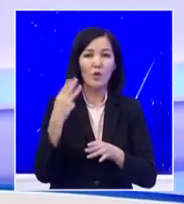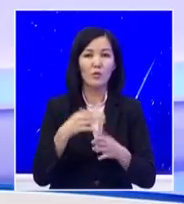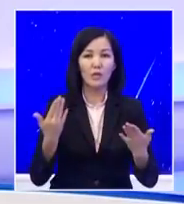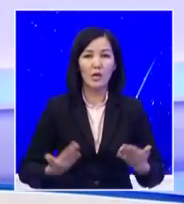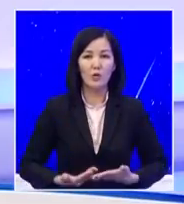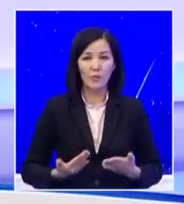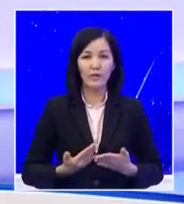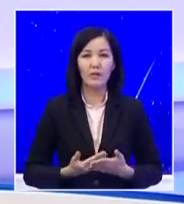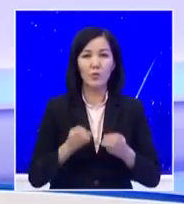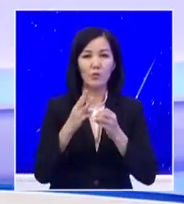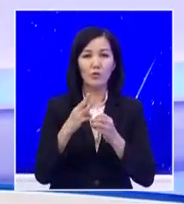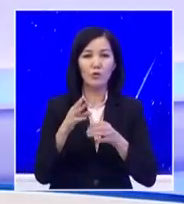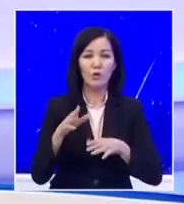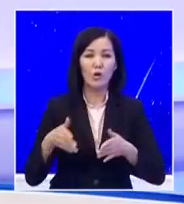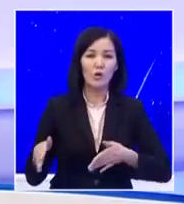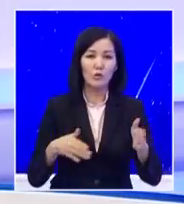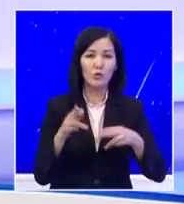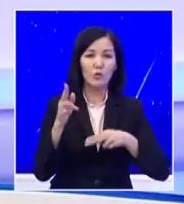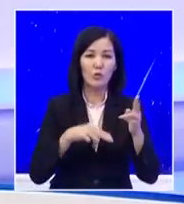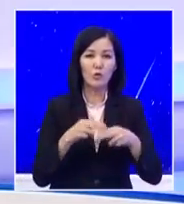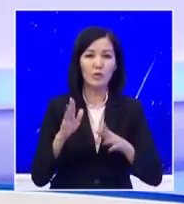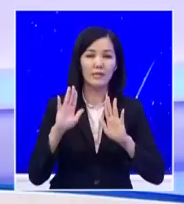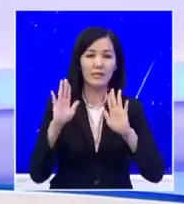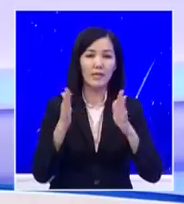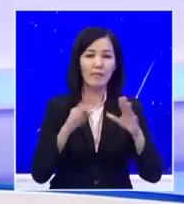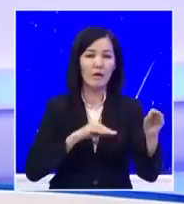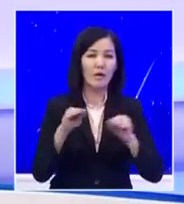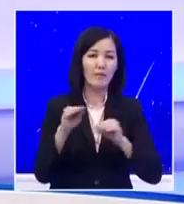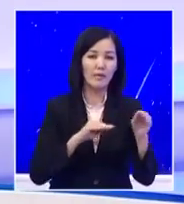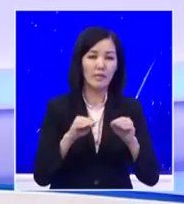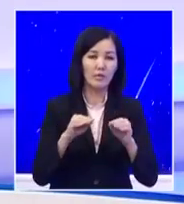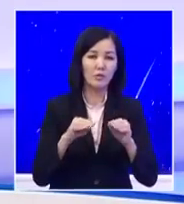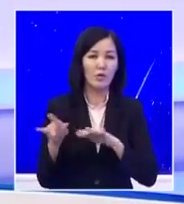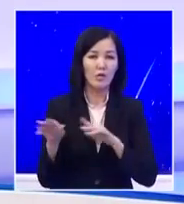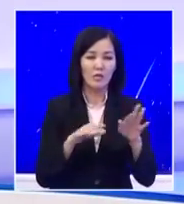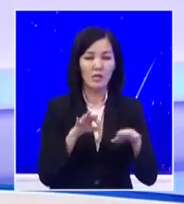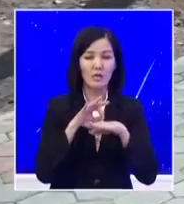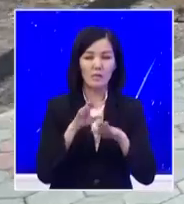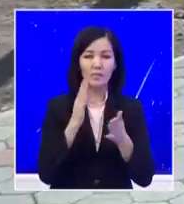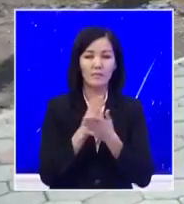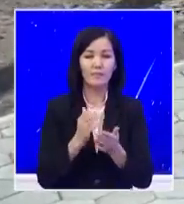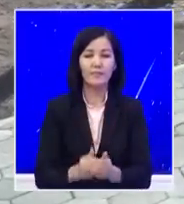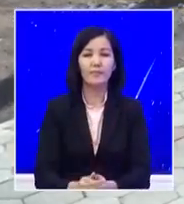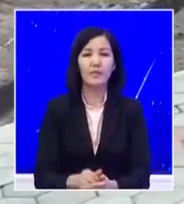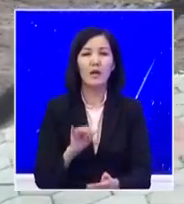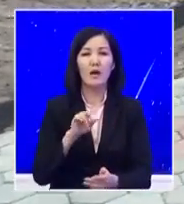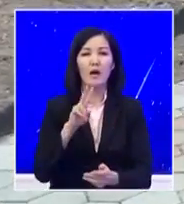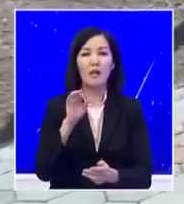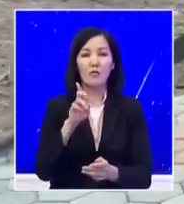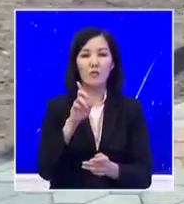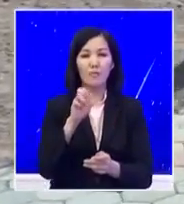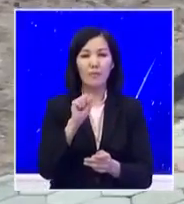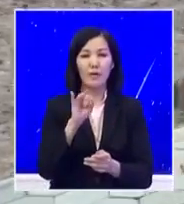Оның 30-ы әлеуметтік, 10-ы жол құрылысы және саябақ абаттандыру шаруалары бар. Алакөл сапарында